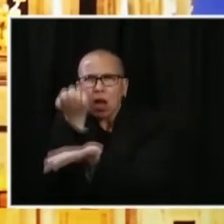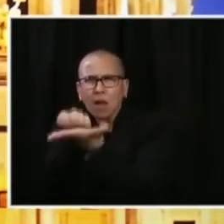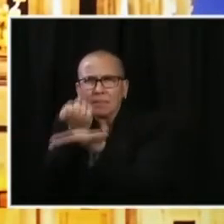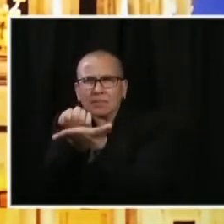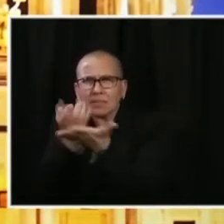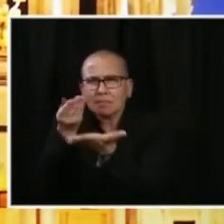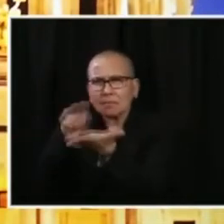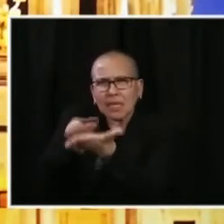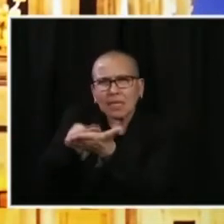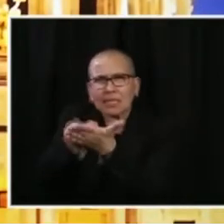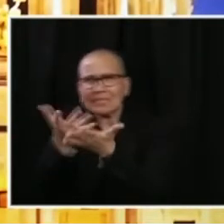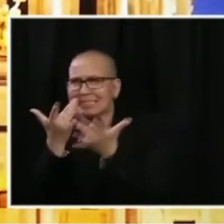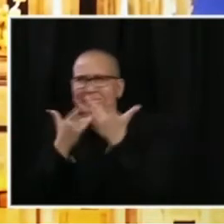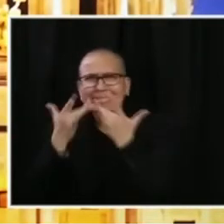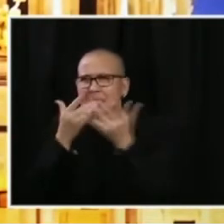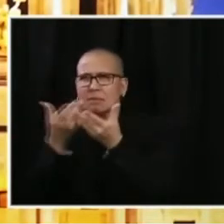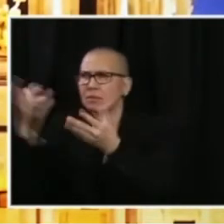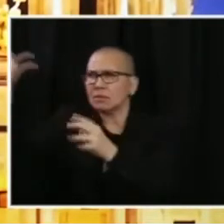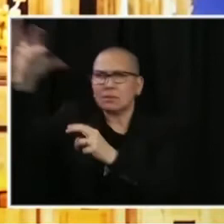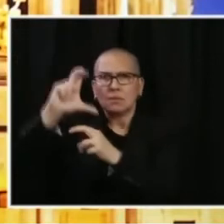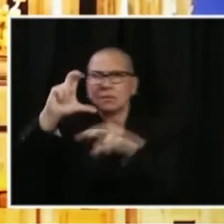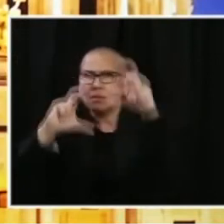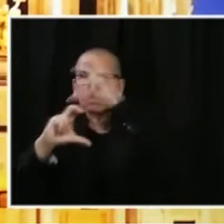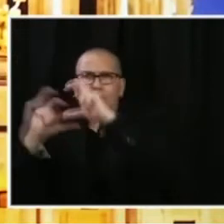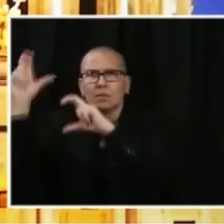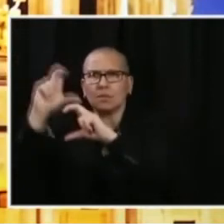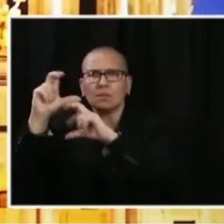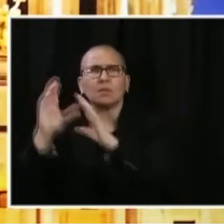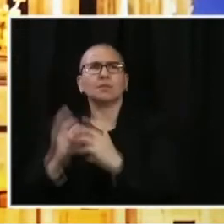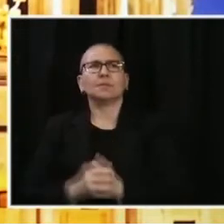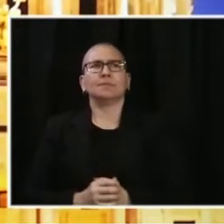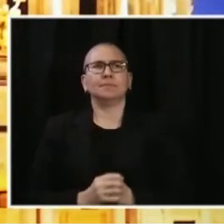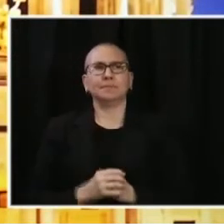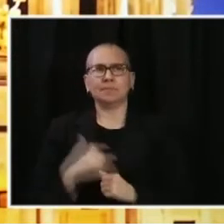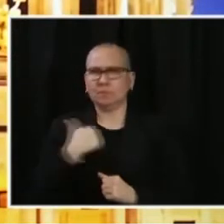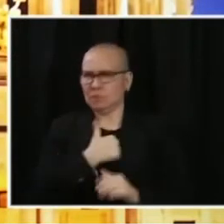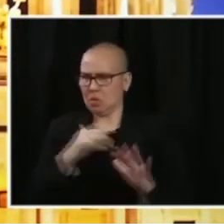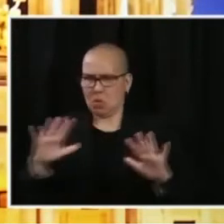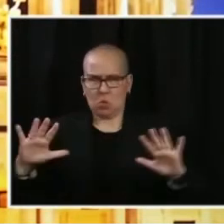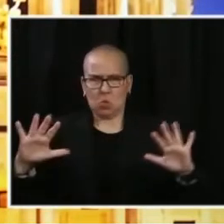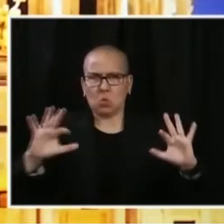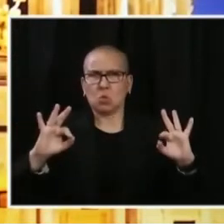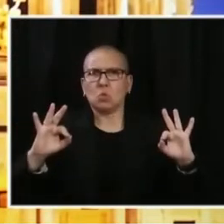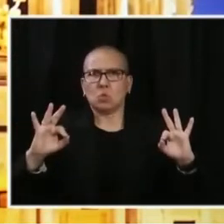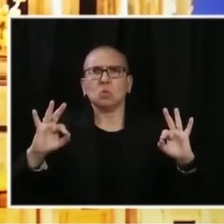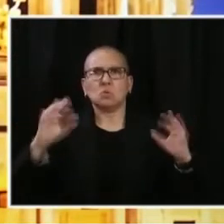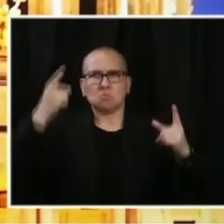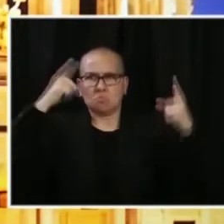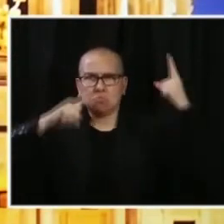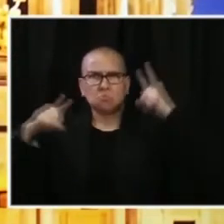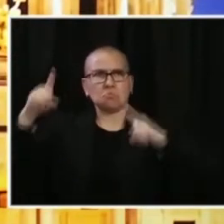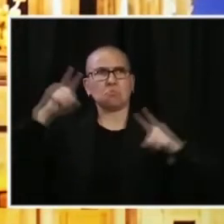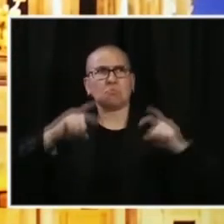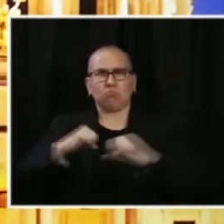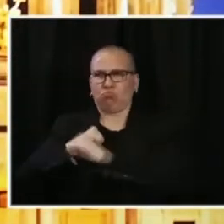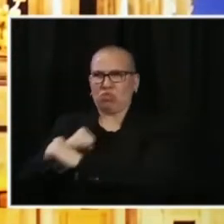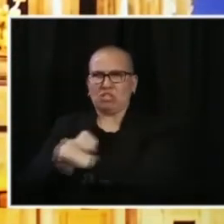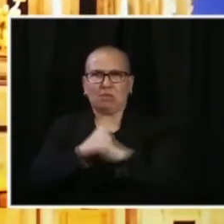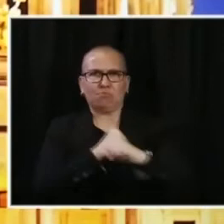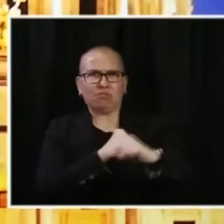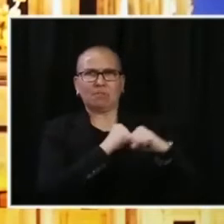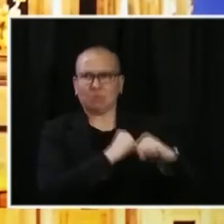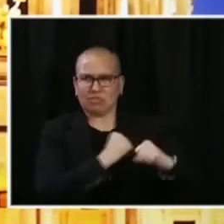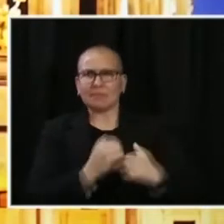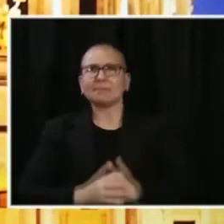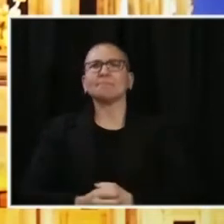nhớ sáng tàu cho nên thế kỹ thì thay đổi cho nên thế còn là bây giờ là một sáng sửa sẽ thầu từ bây giờ lúc xưa thì bây tốt cả bây giờ tôi